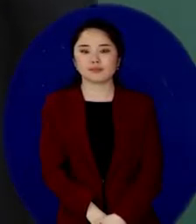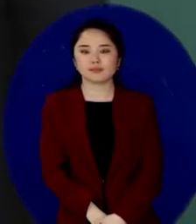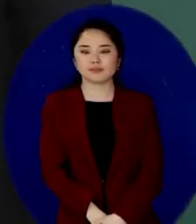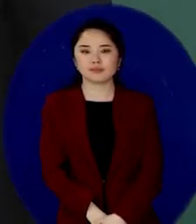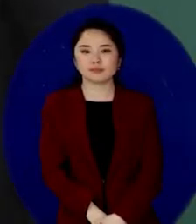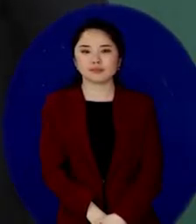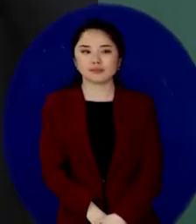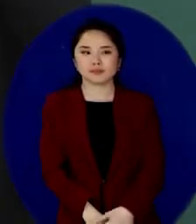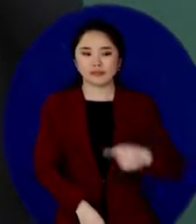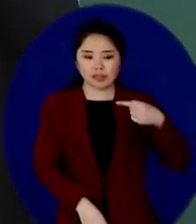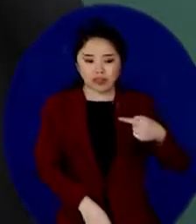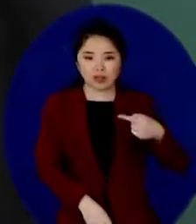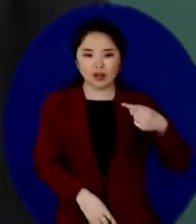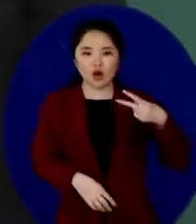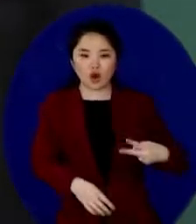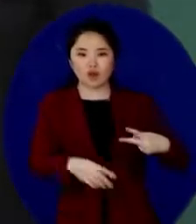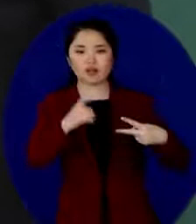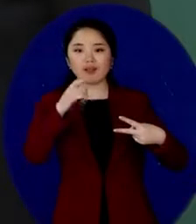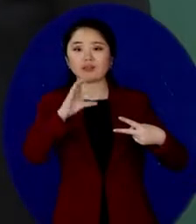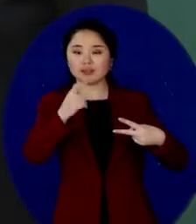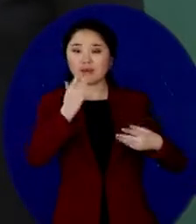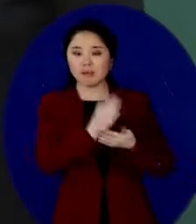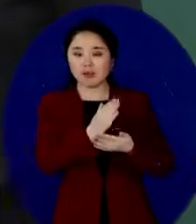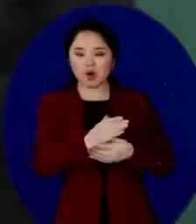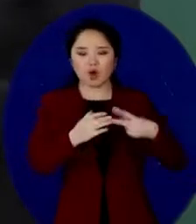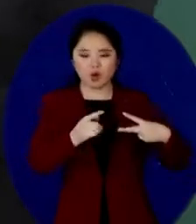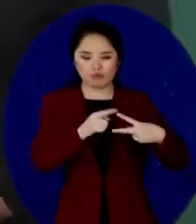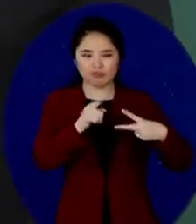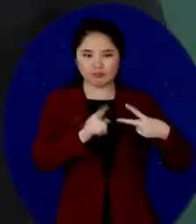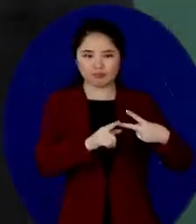Нийт 2 хэсэг байна, 2 багц байна.